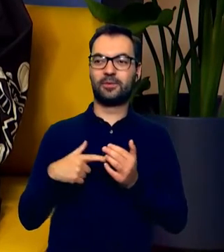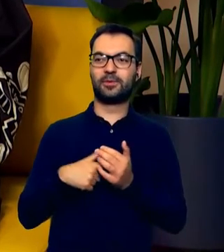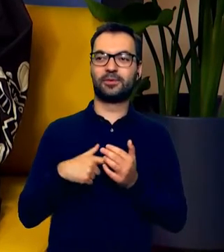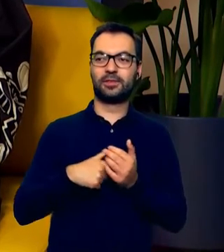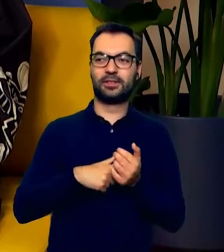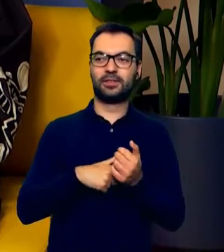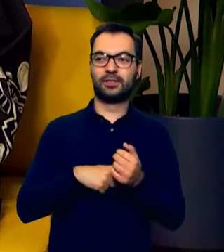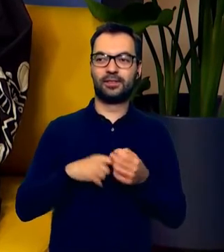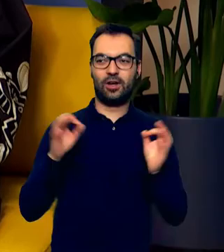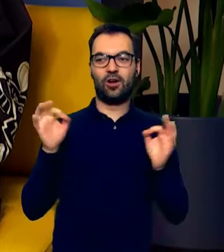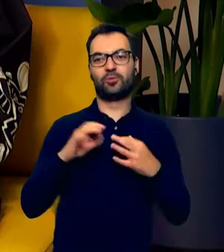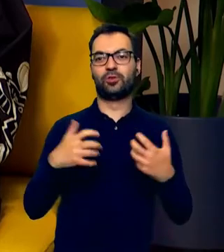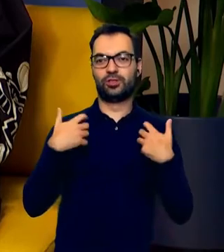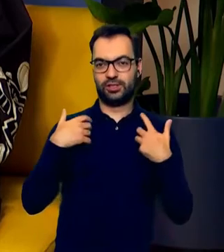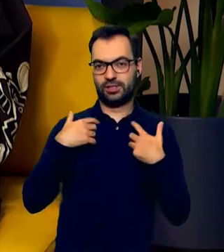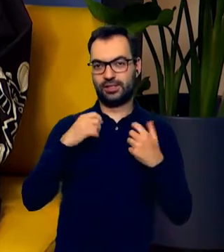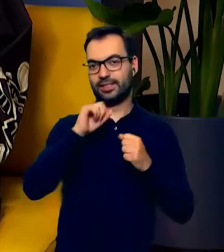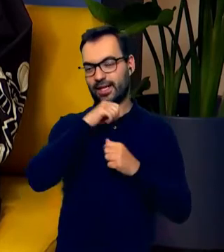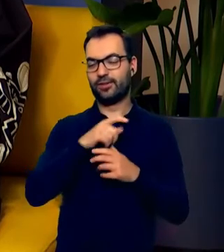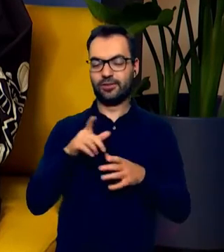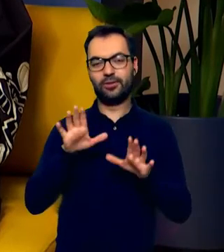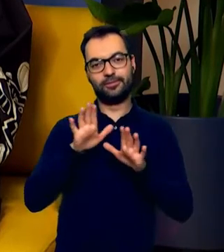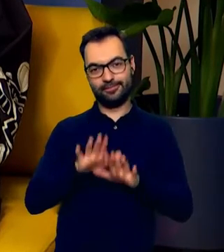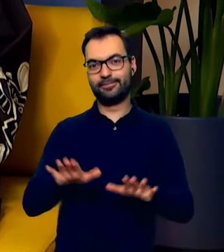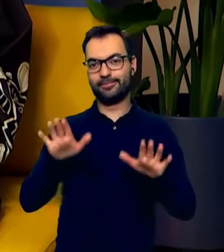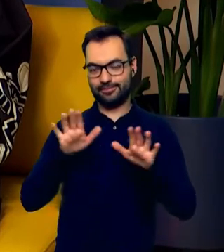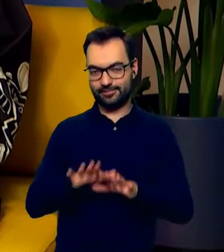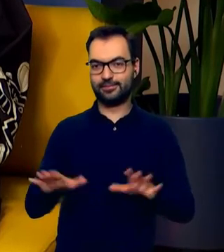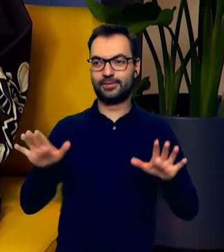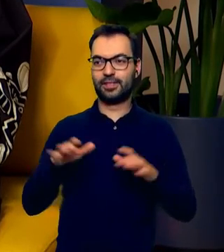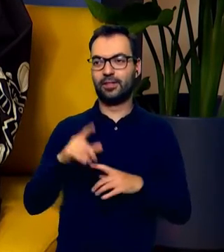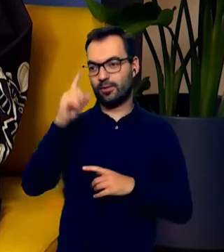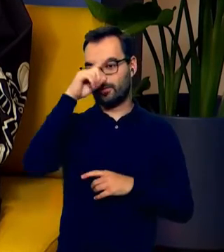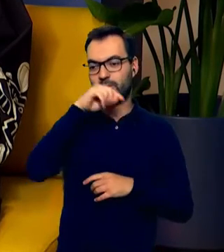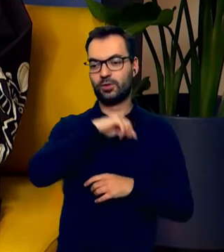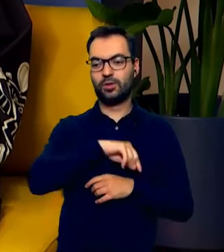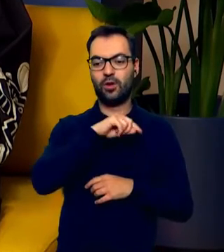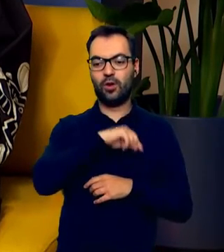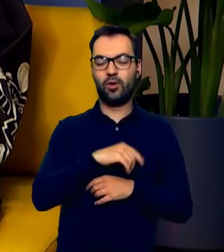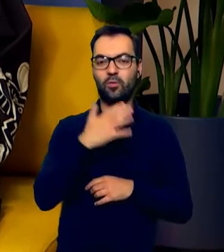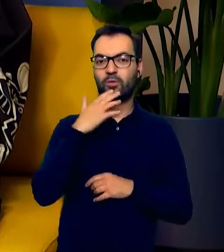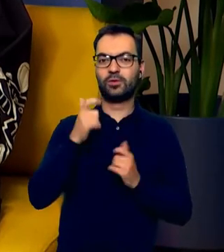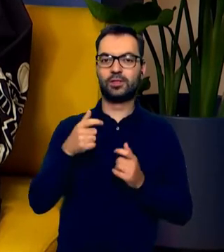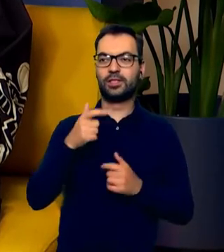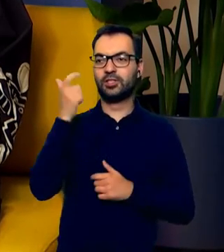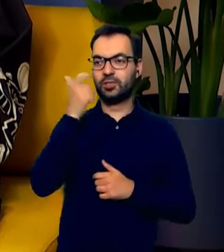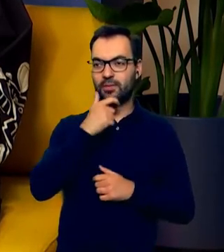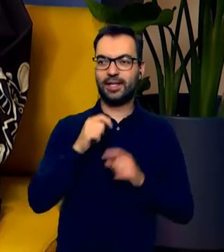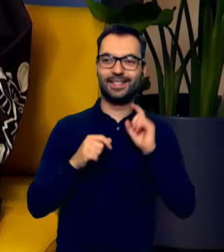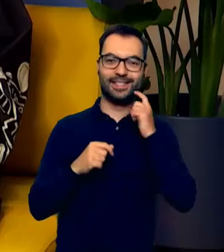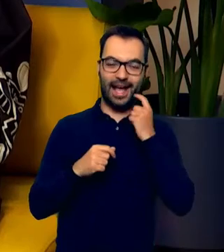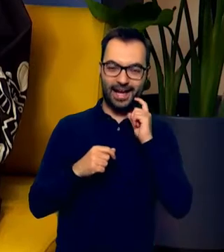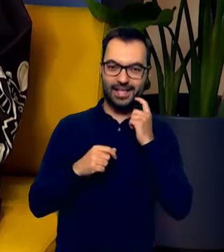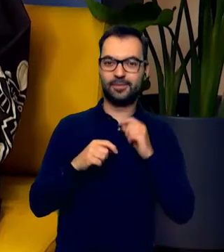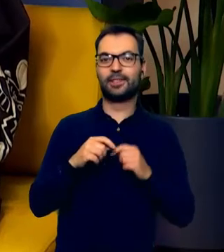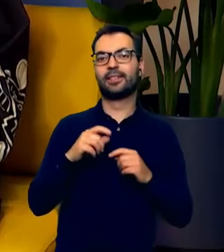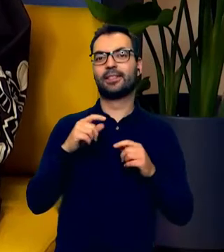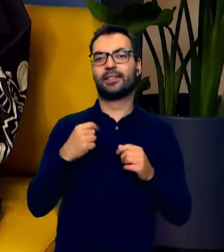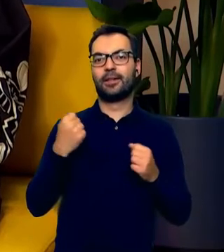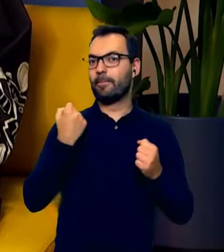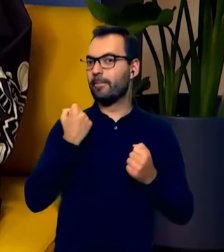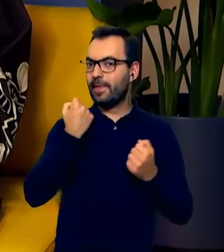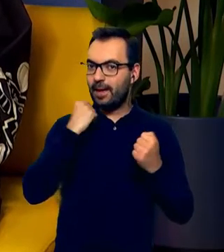tą potworność życia jakoś opanować. Psychologowie mówią, że śmiech i sarkazm właśnie są jednym